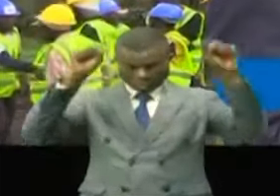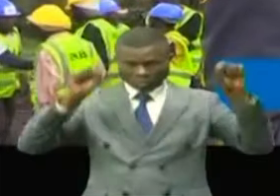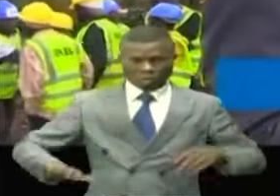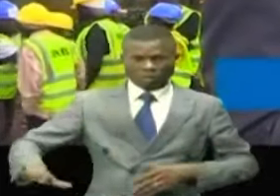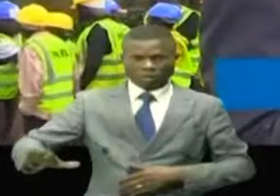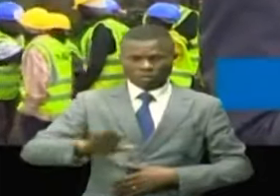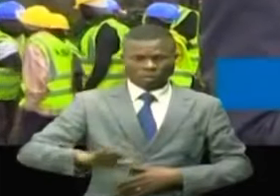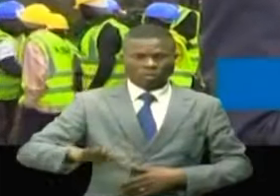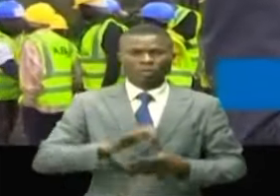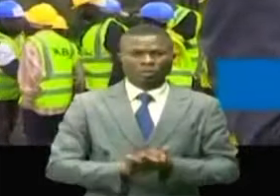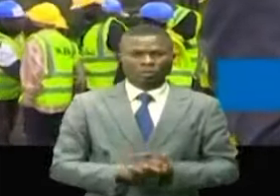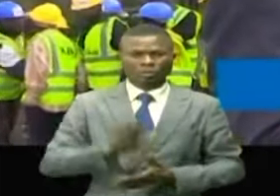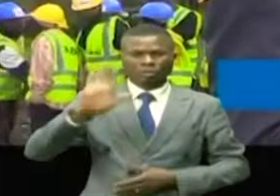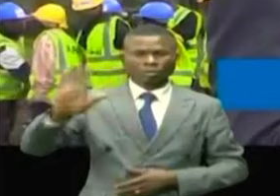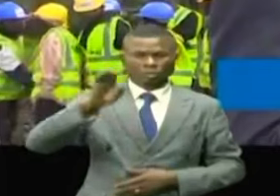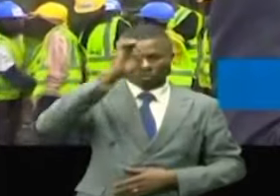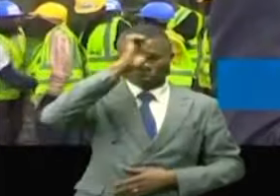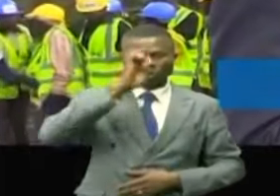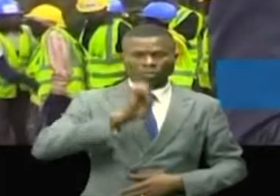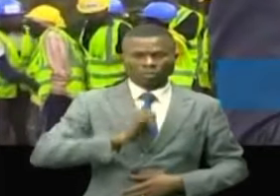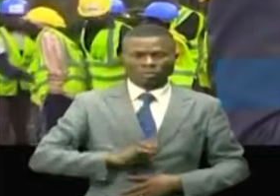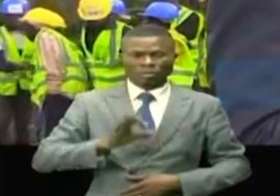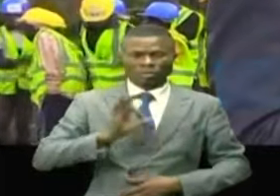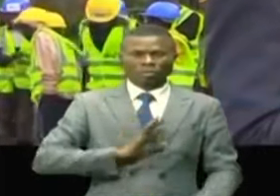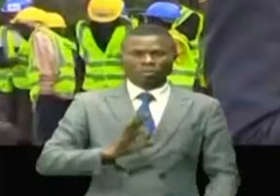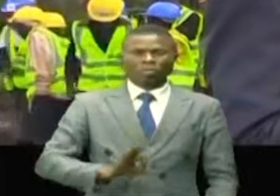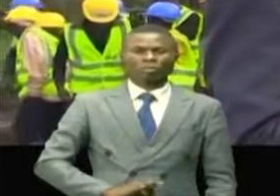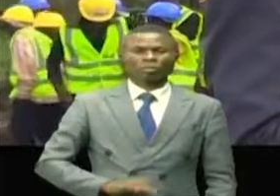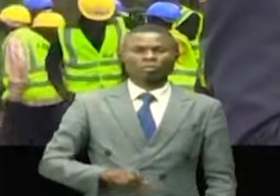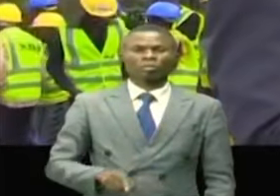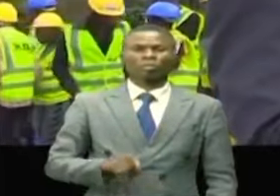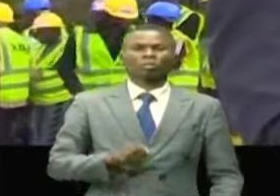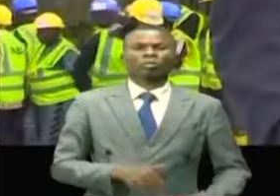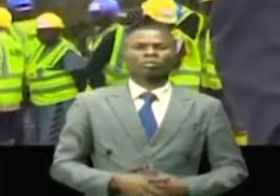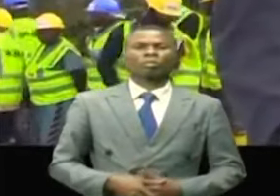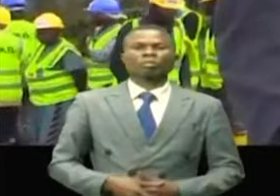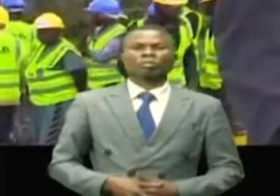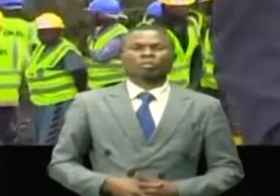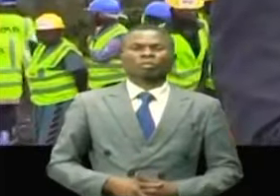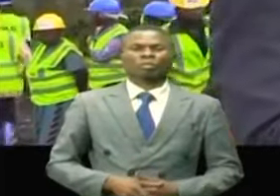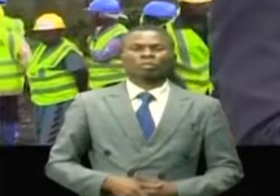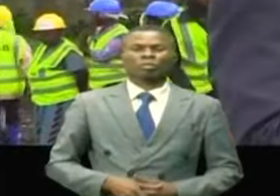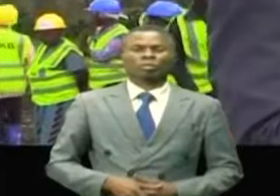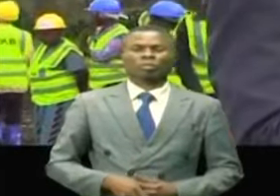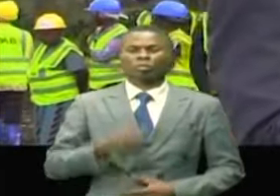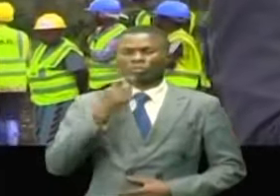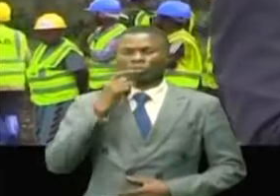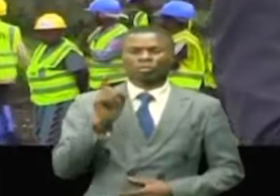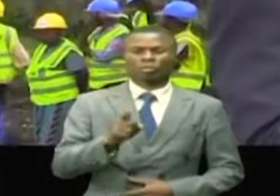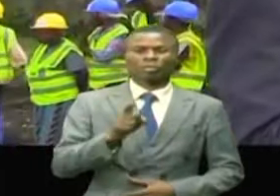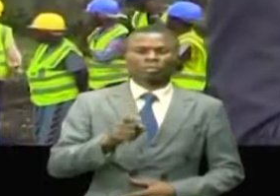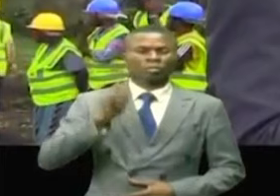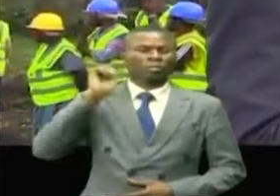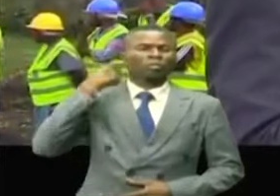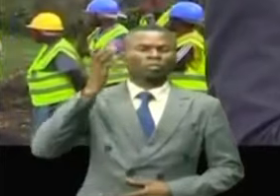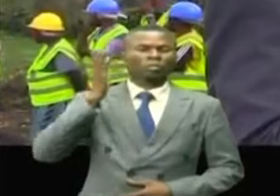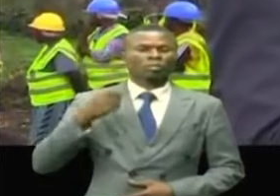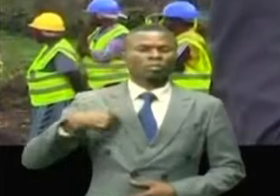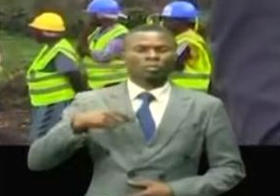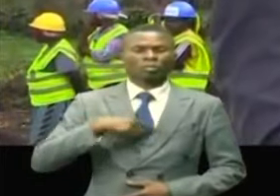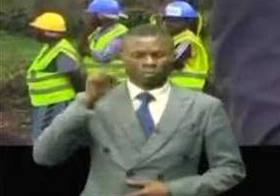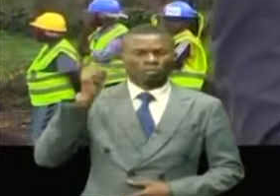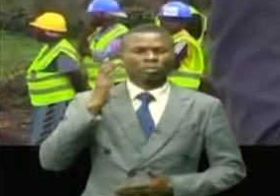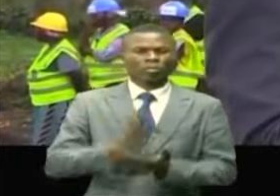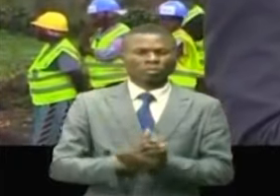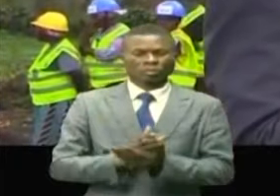République son excellence Félix antoinekedi tililombo nos prisons doivent cesser d'être